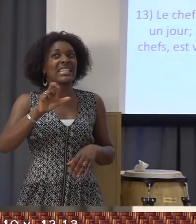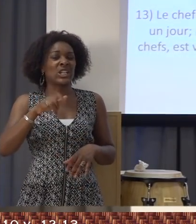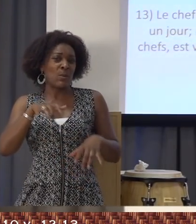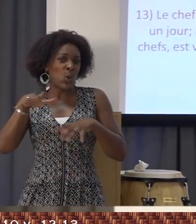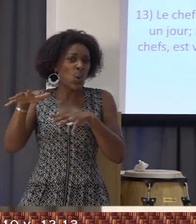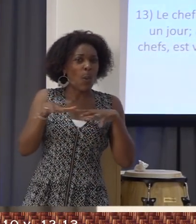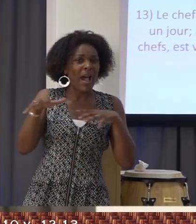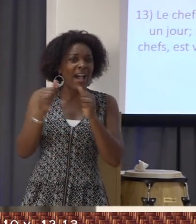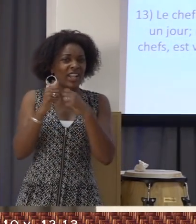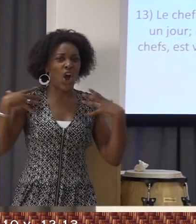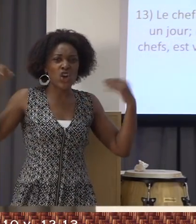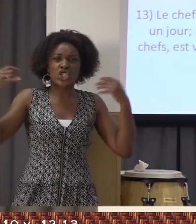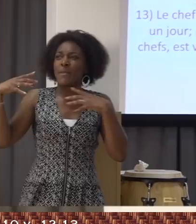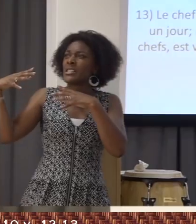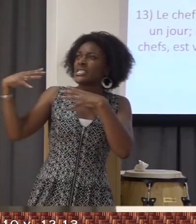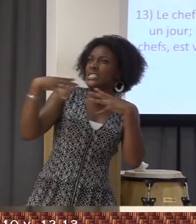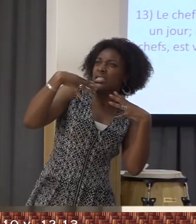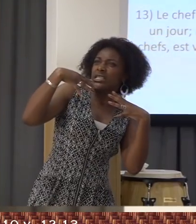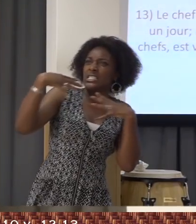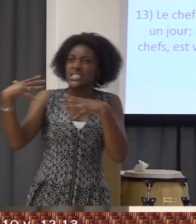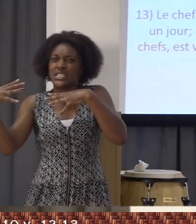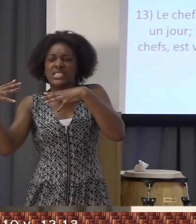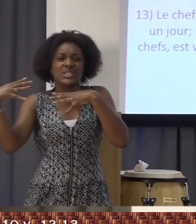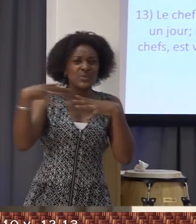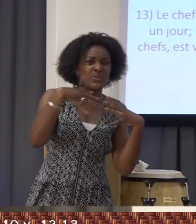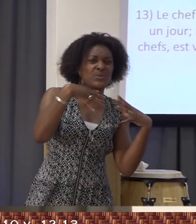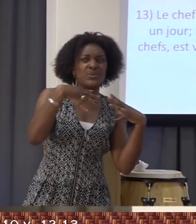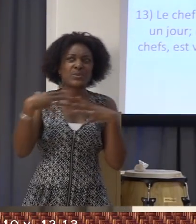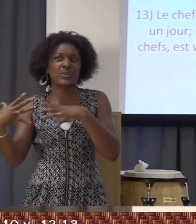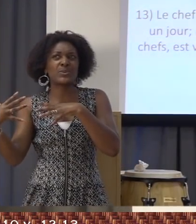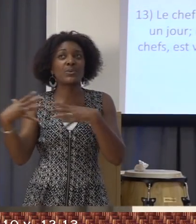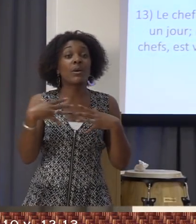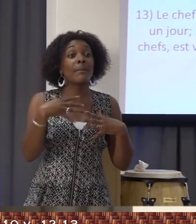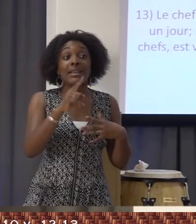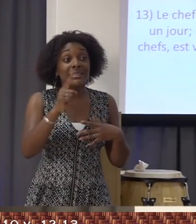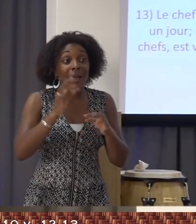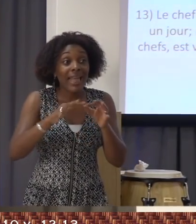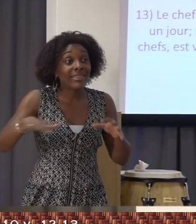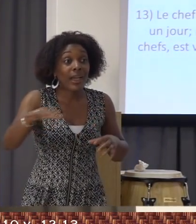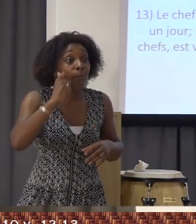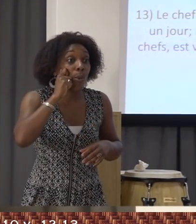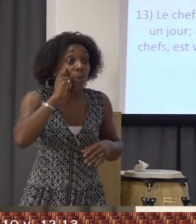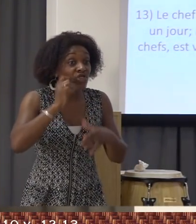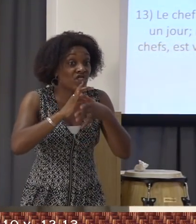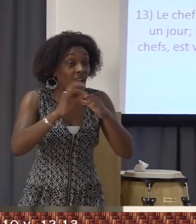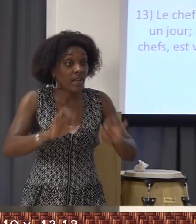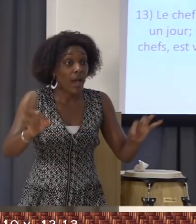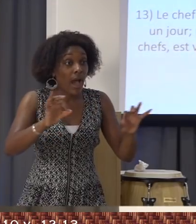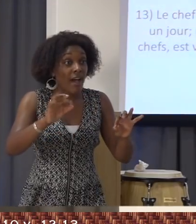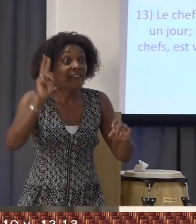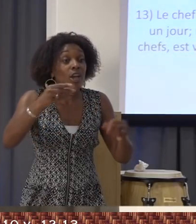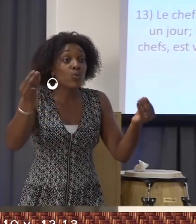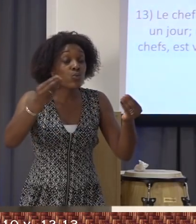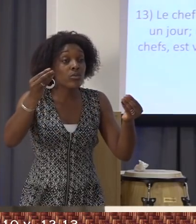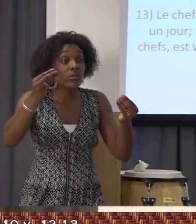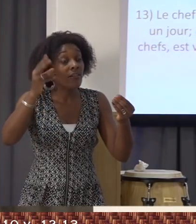combat. Mais ce combat ne se déroulait pas sur la terre. Ce combat se